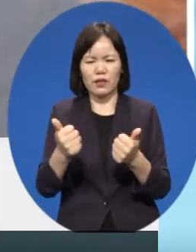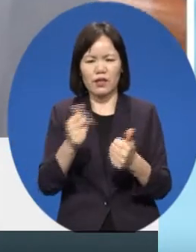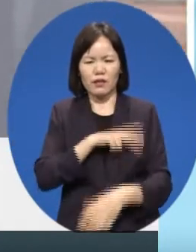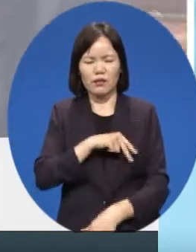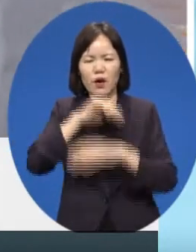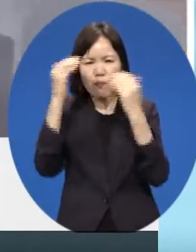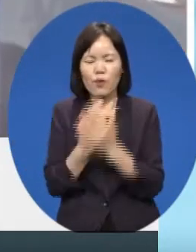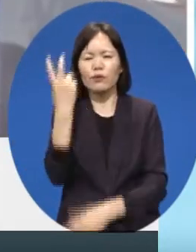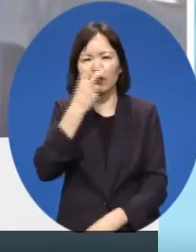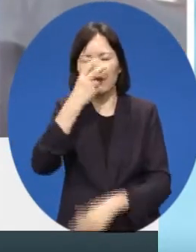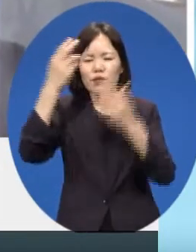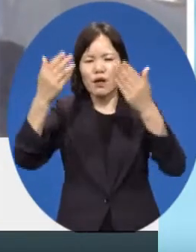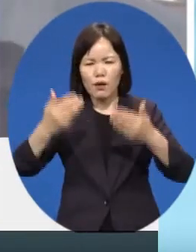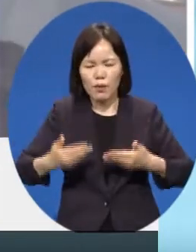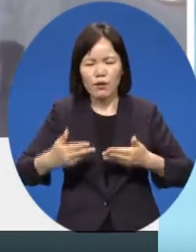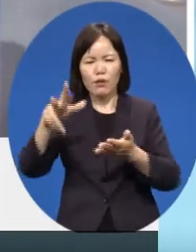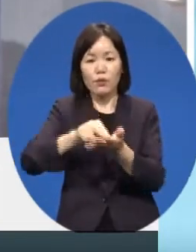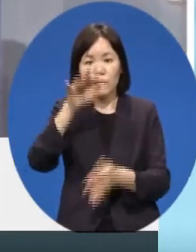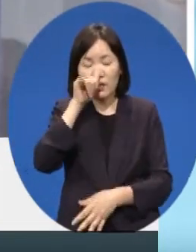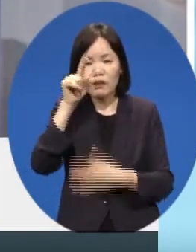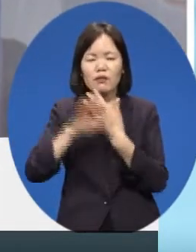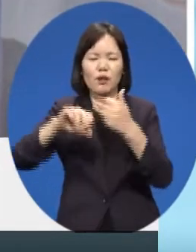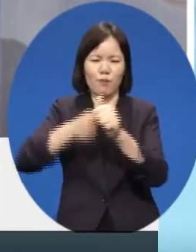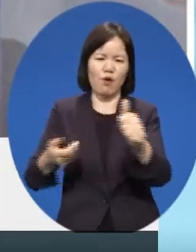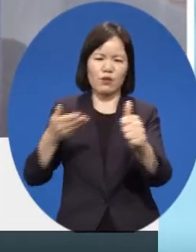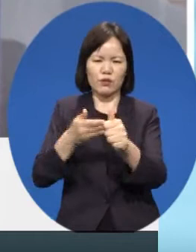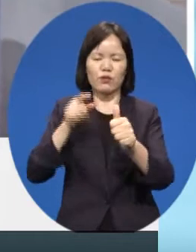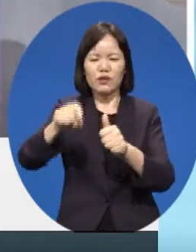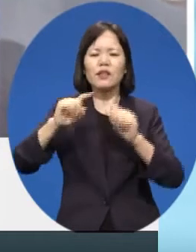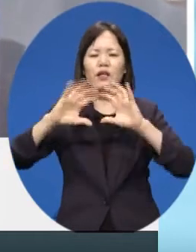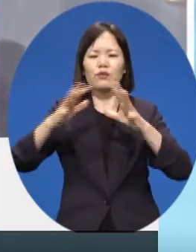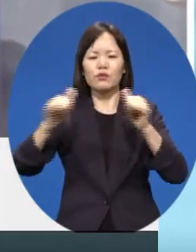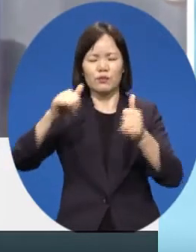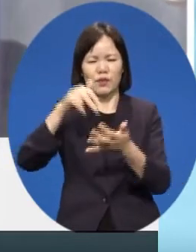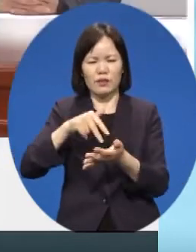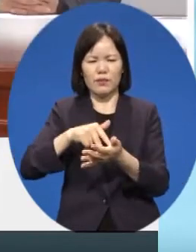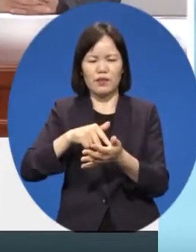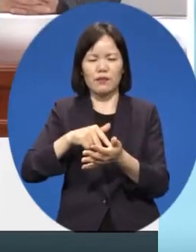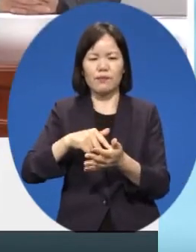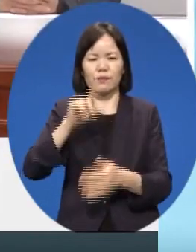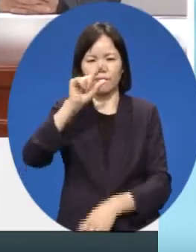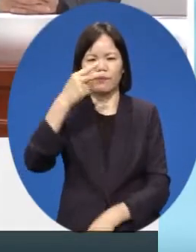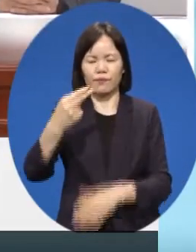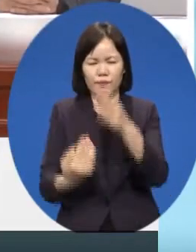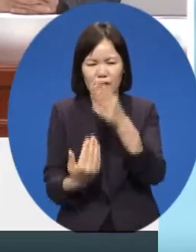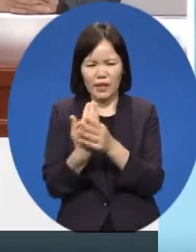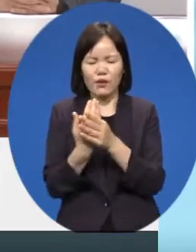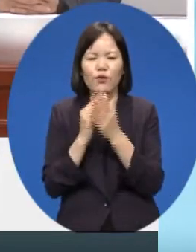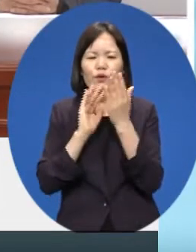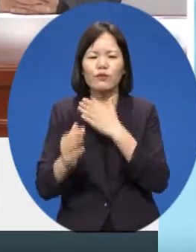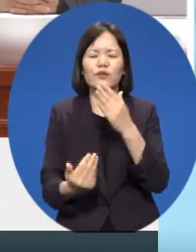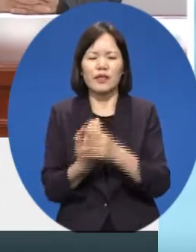검사받고 전 수사에서 문제 있는 사람 처벌하고 이게 국민들의 지금 시각인 거잖아요 lh 사태 이후에 거기에 부응하는 것이